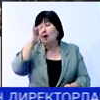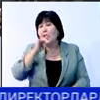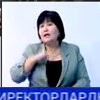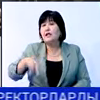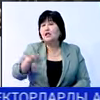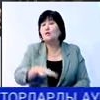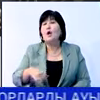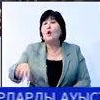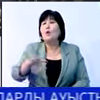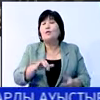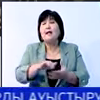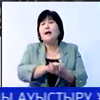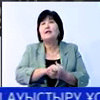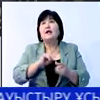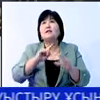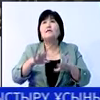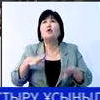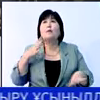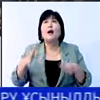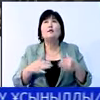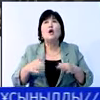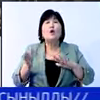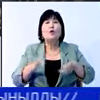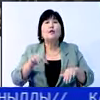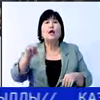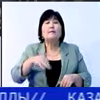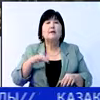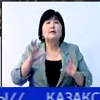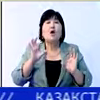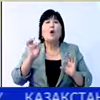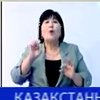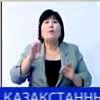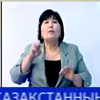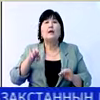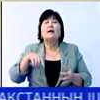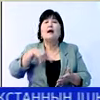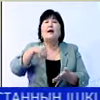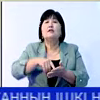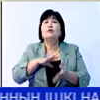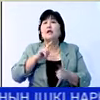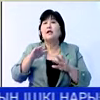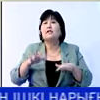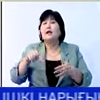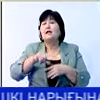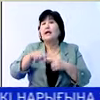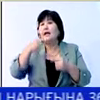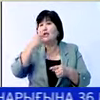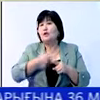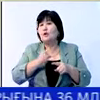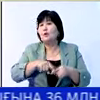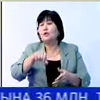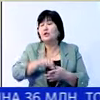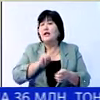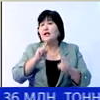Қазақстан-Ресейдің өңіраралық ынтымақтастық форумына әзірлік. Өткен аптада біз Омбы қаласында өткен жиынға қатыстық. Енді келесі жылы осы жерде